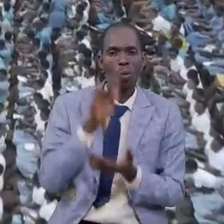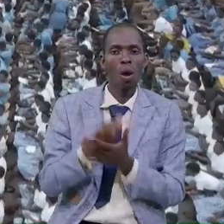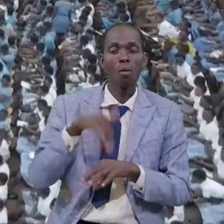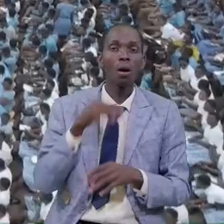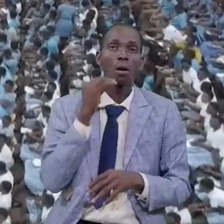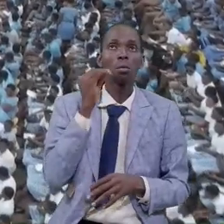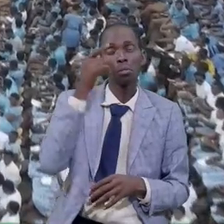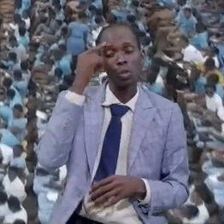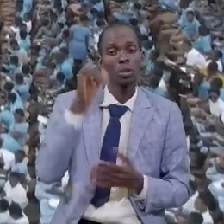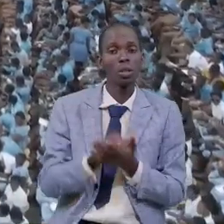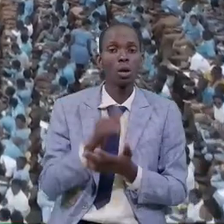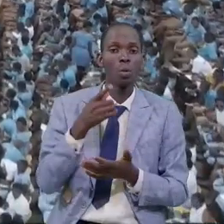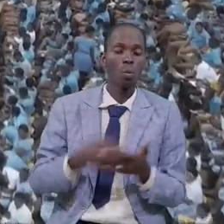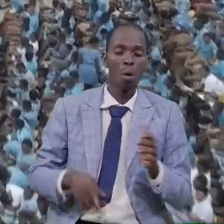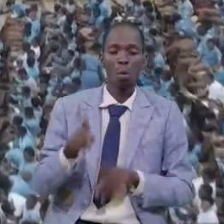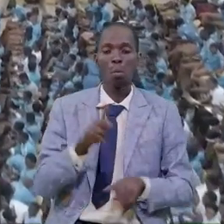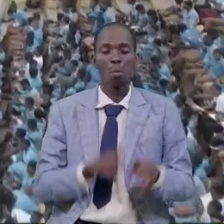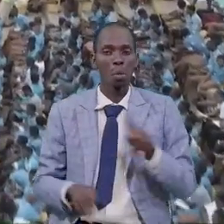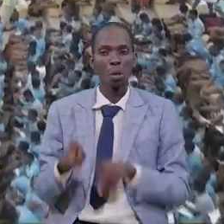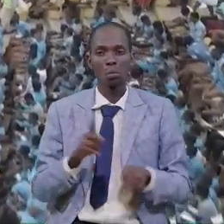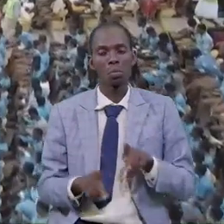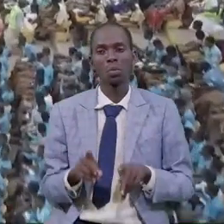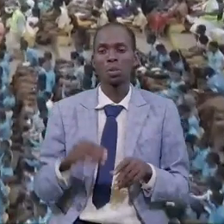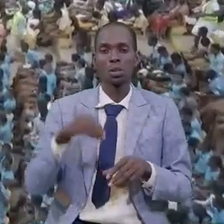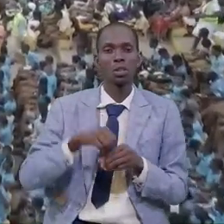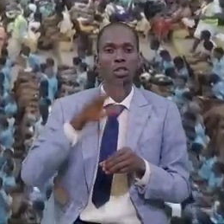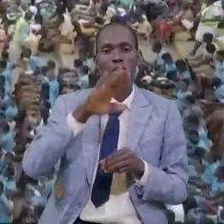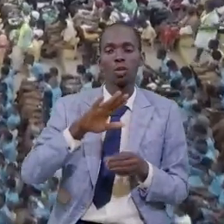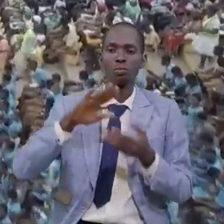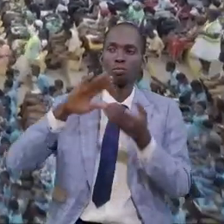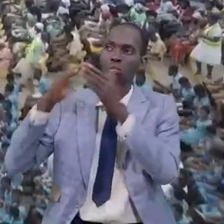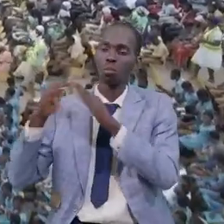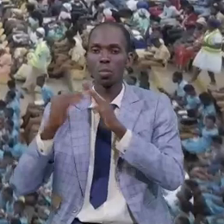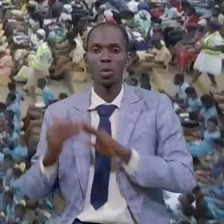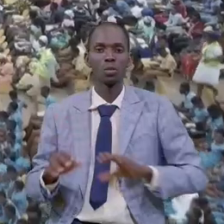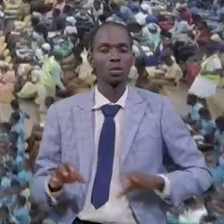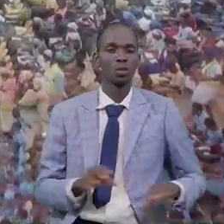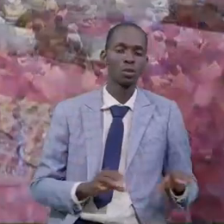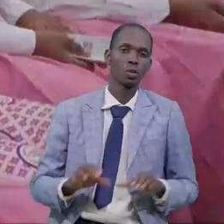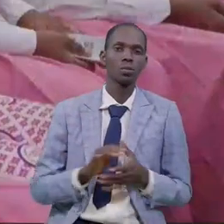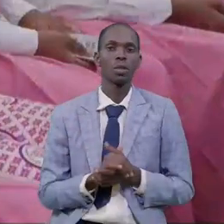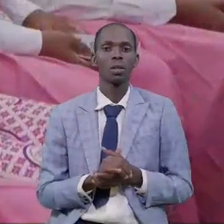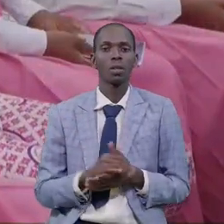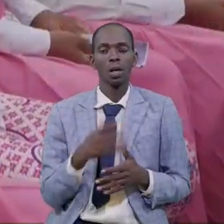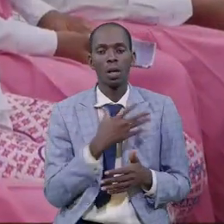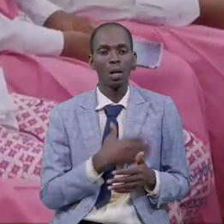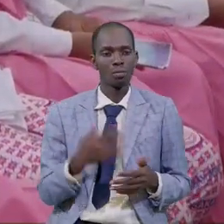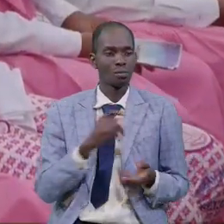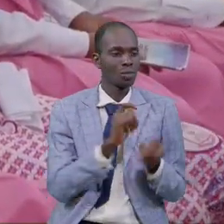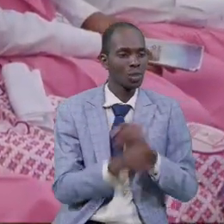ce que les gens dans ta communauté font. C'est, tu veux changer l'éducation, tu veux changer ceci,